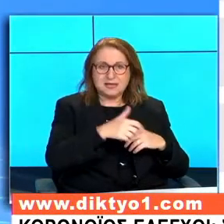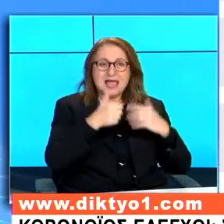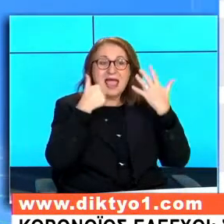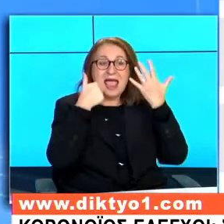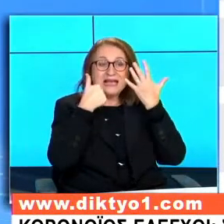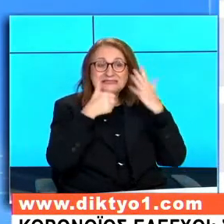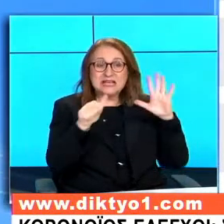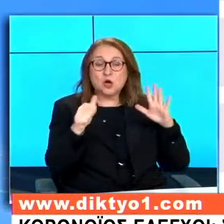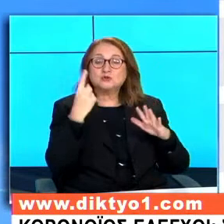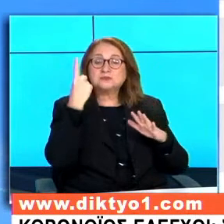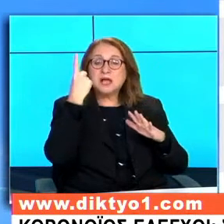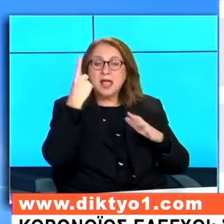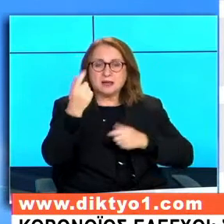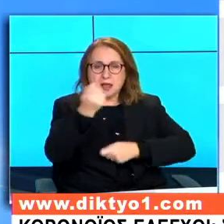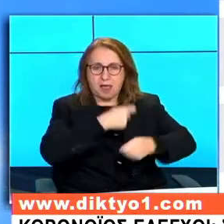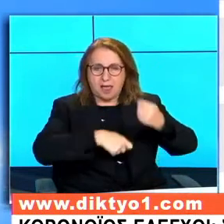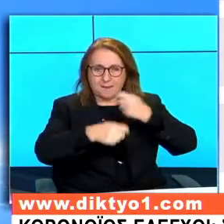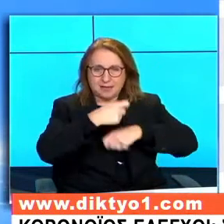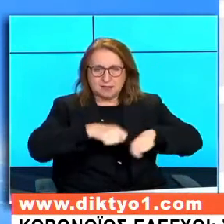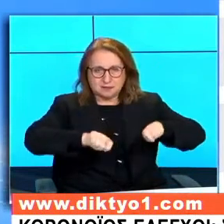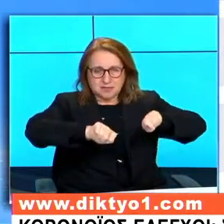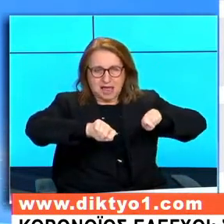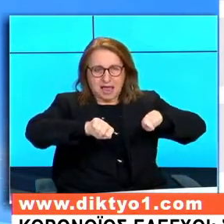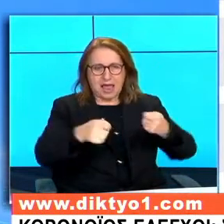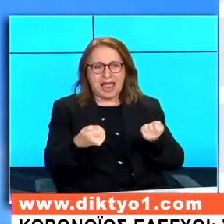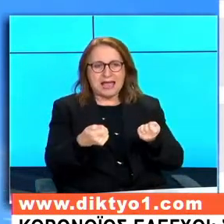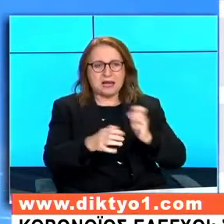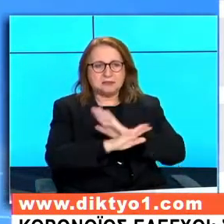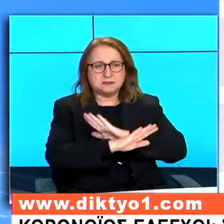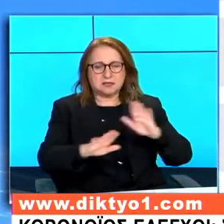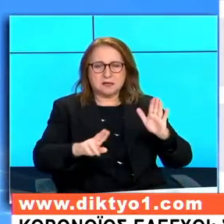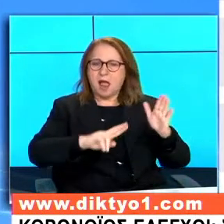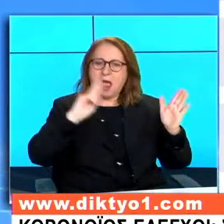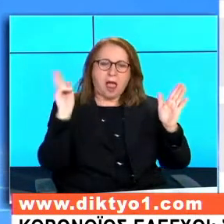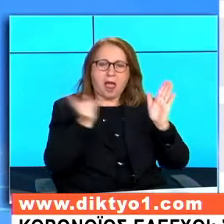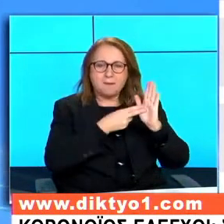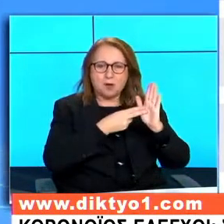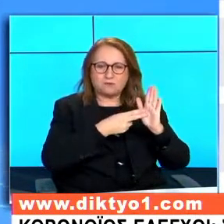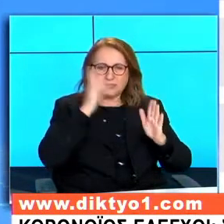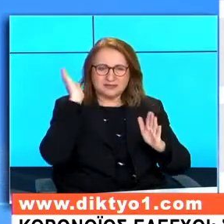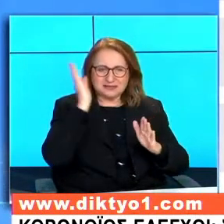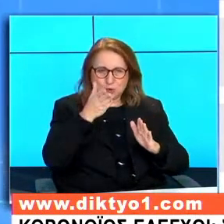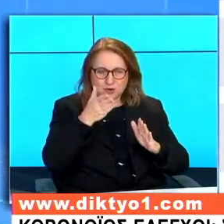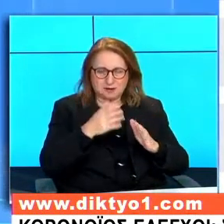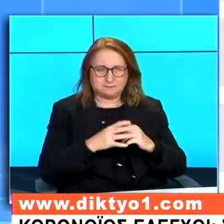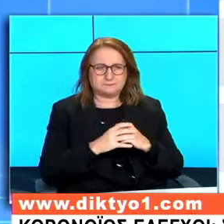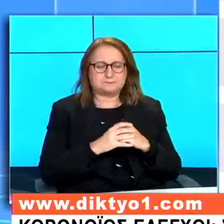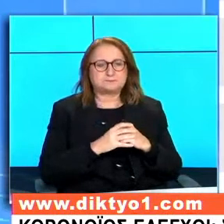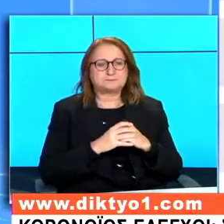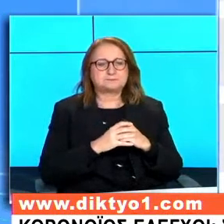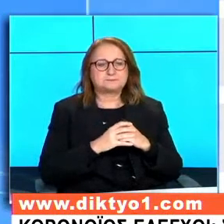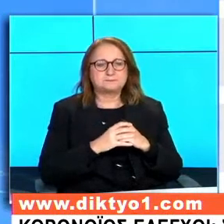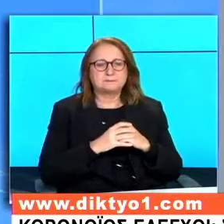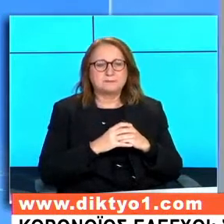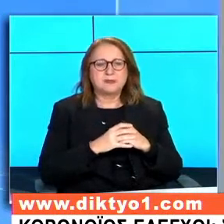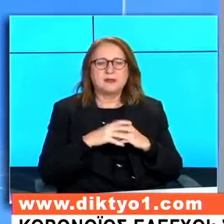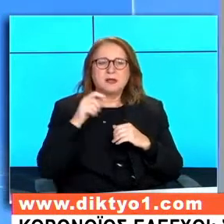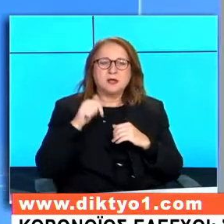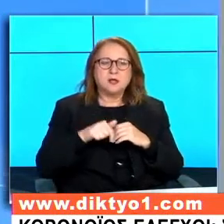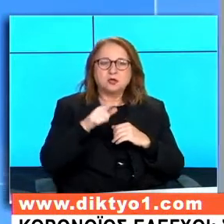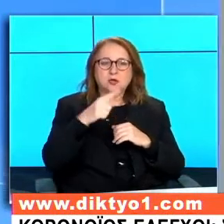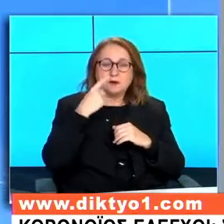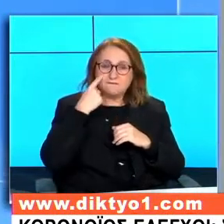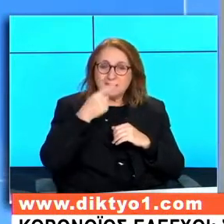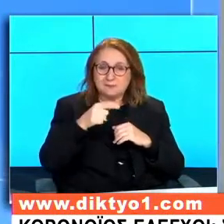η κύρωση της αναστολής λειτουργίας σε 601 επιχειρήσεις. Δεύτερη διαφάνεια παρακαλώ. Εδώ βλέπετε ένα σπάσιμο